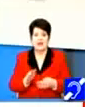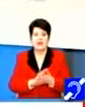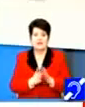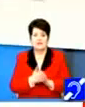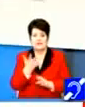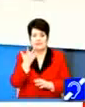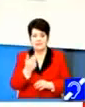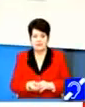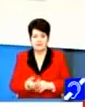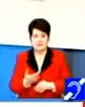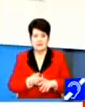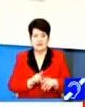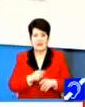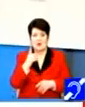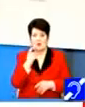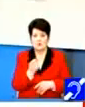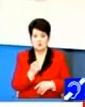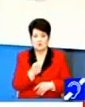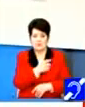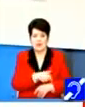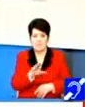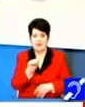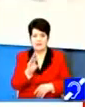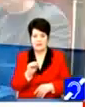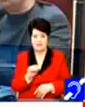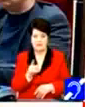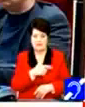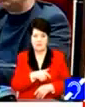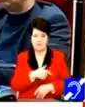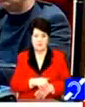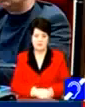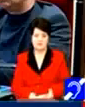dispoziție 5 zile pentru a valida cele 101 mandate de deputat.